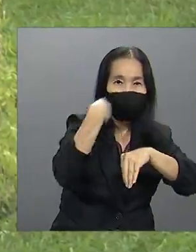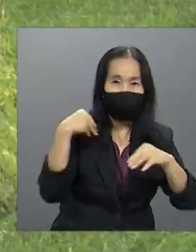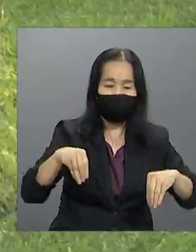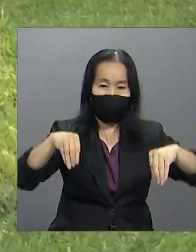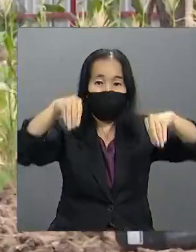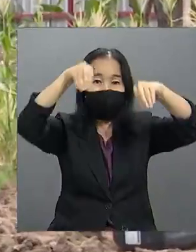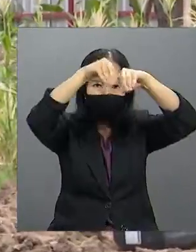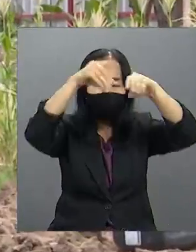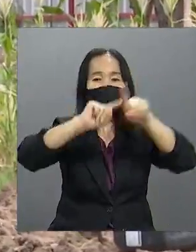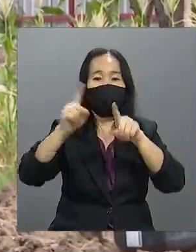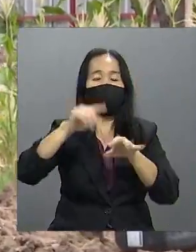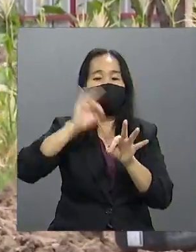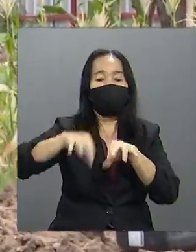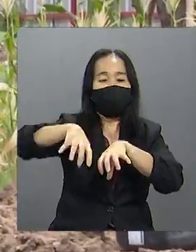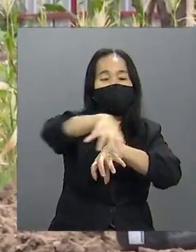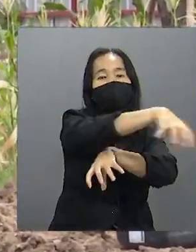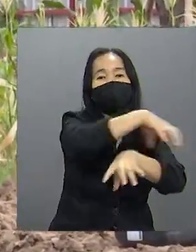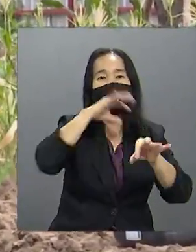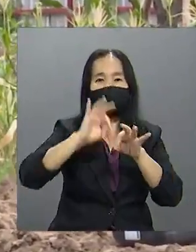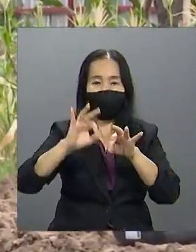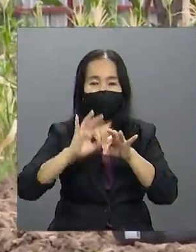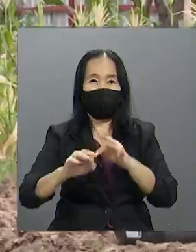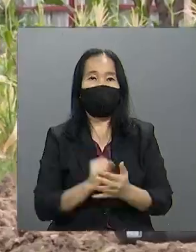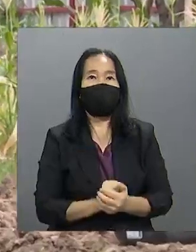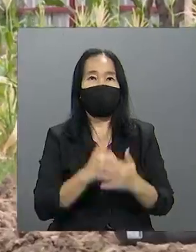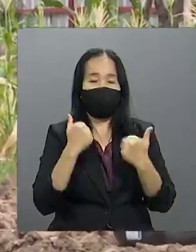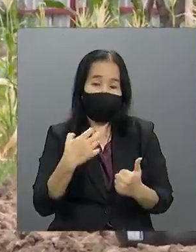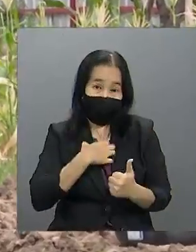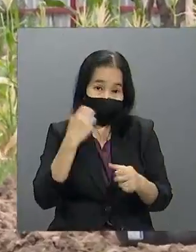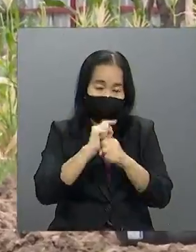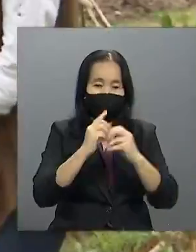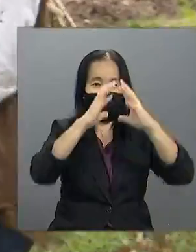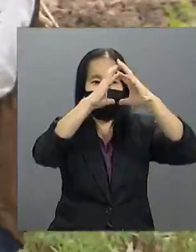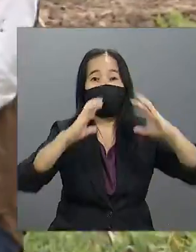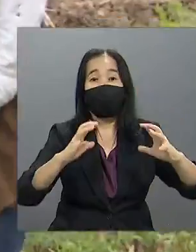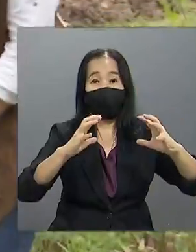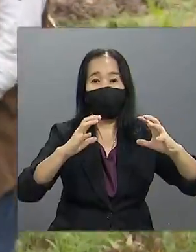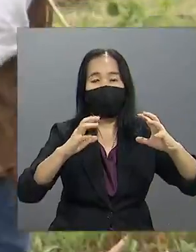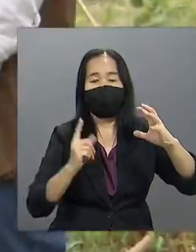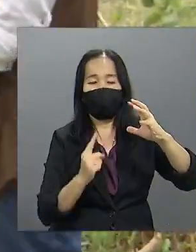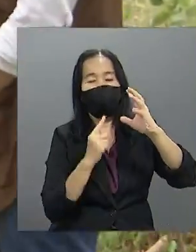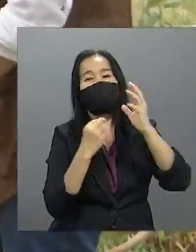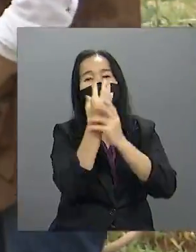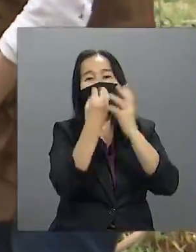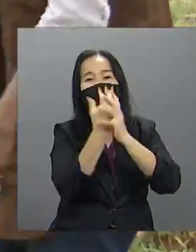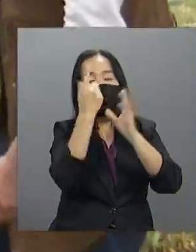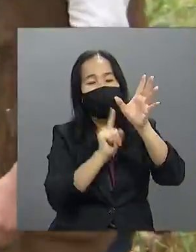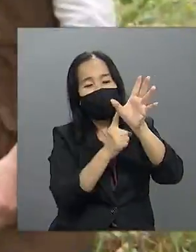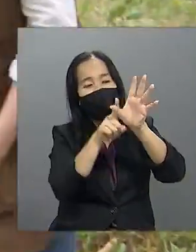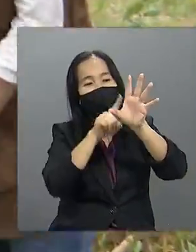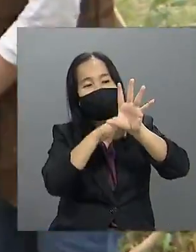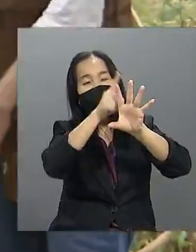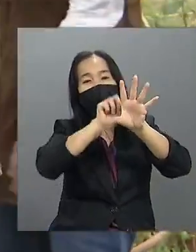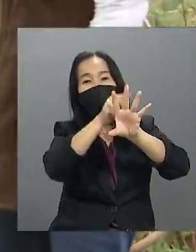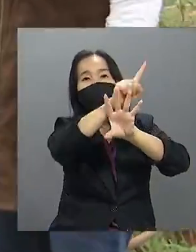ที่ค่ะ ตัวนี้เราอยากจะทำเป็นซุ้มไม้เหลือยซึ่งตัวที่เราเอามาทำไม้เหลือยก็คือเป็นมัลเบ